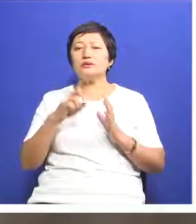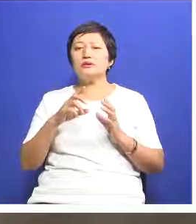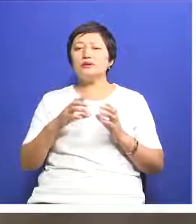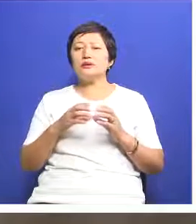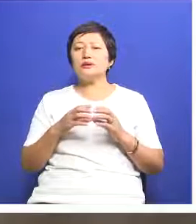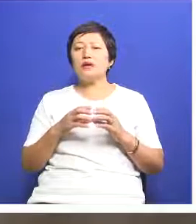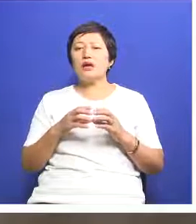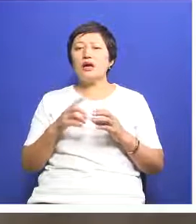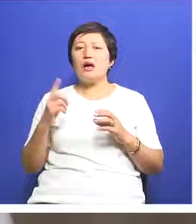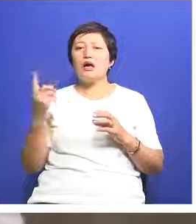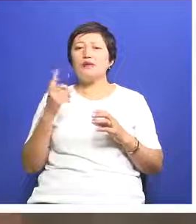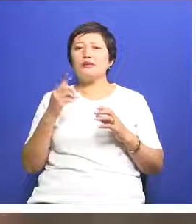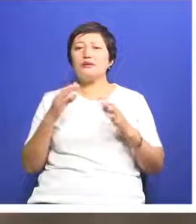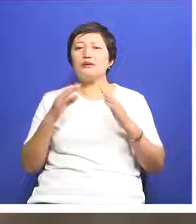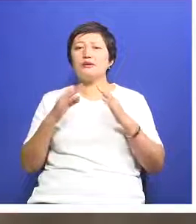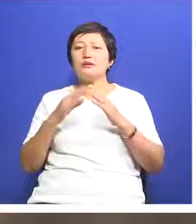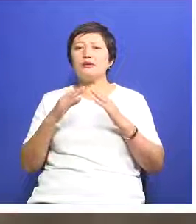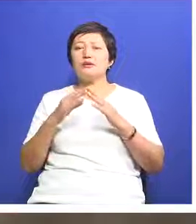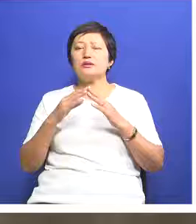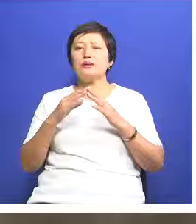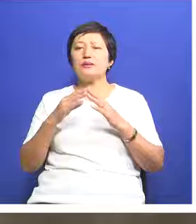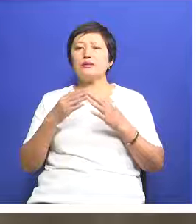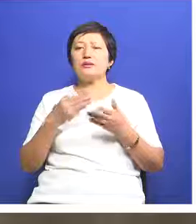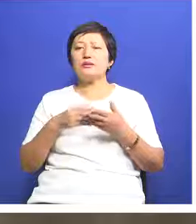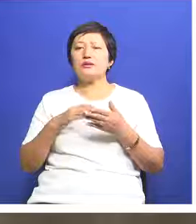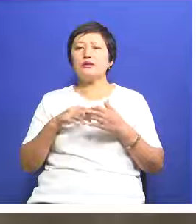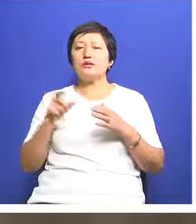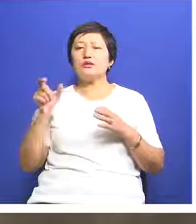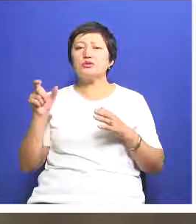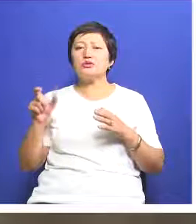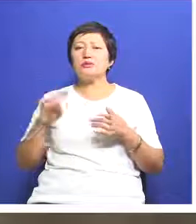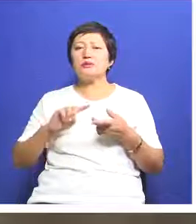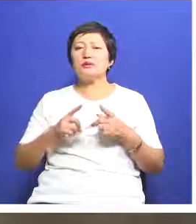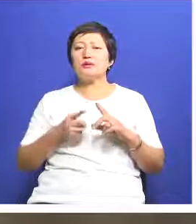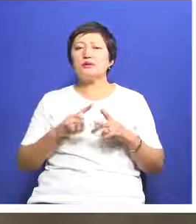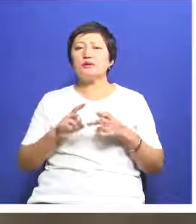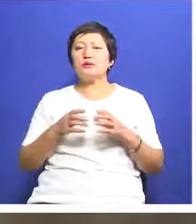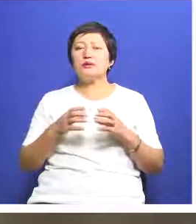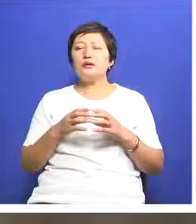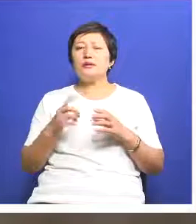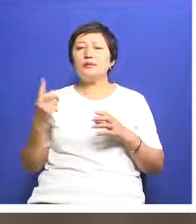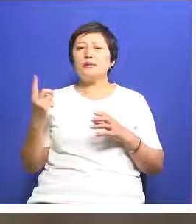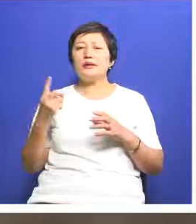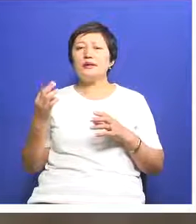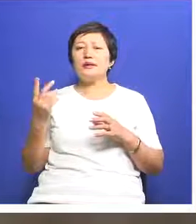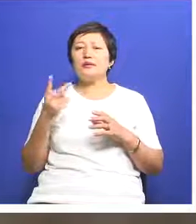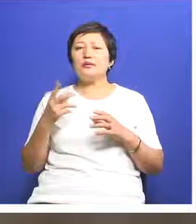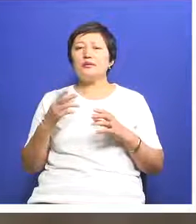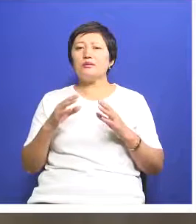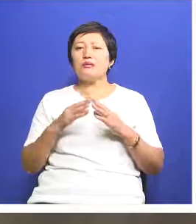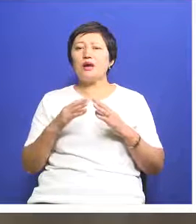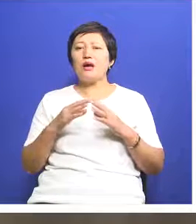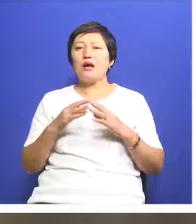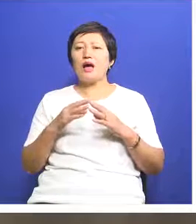кейін әр бір үйден, мысалы, ана үйдің столбысын ауыстырып кетті ма, бар екен арасында бір екеу. Сол үйден